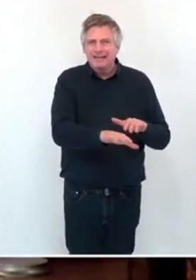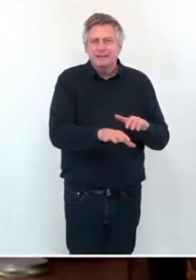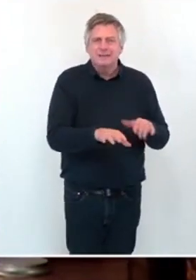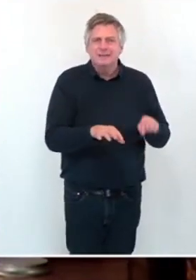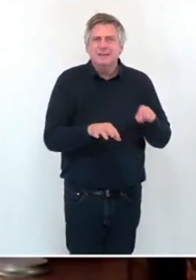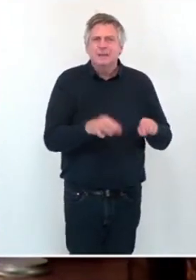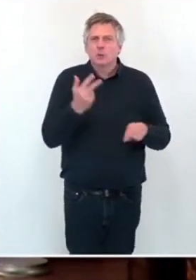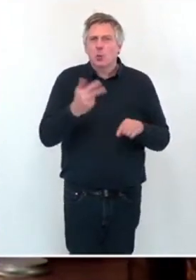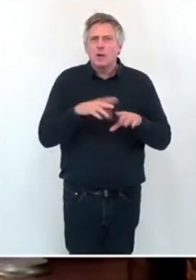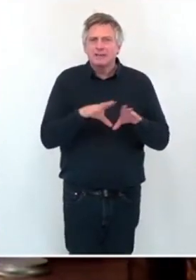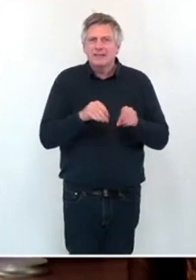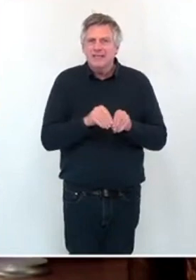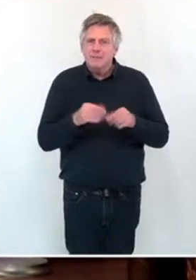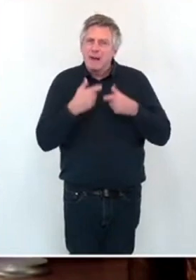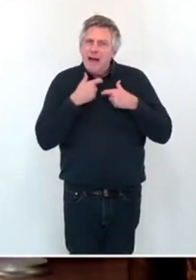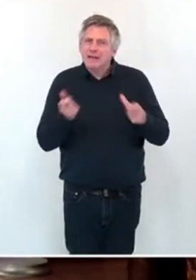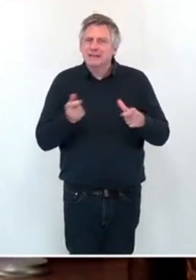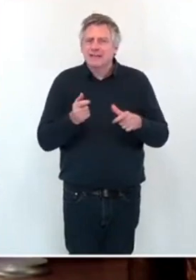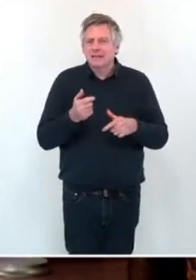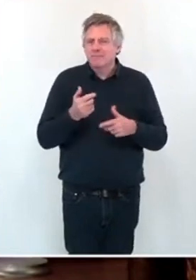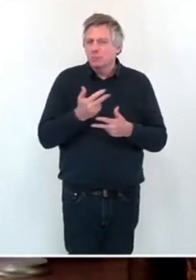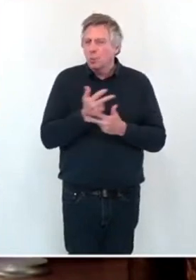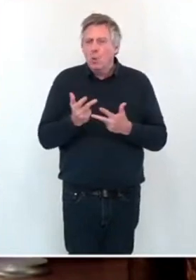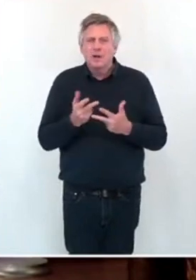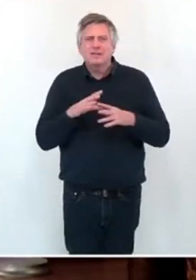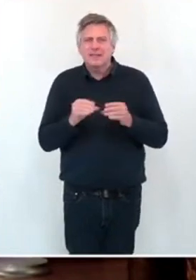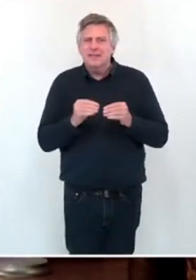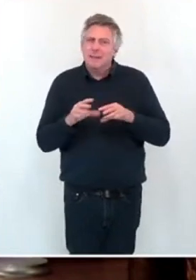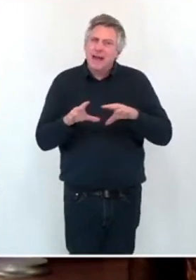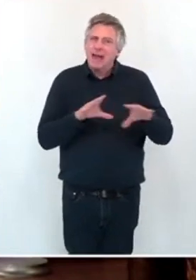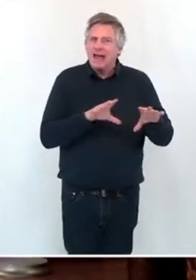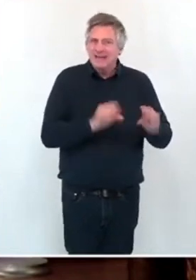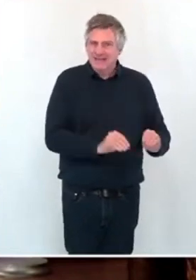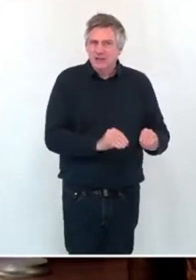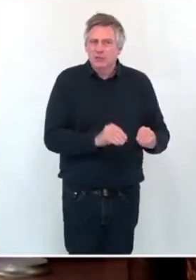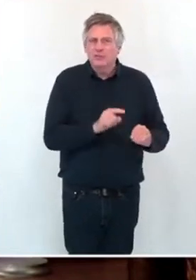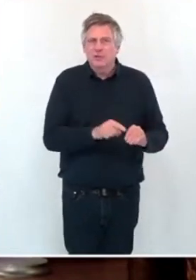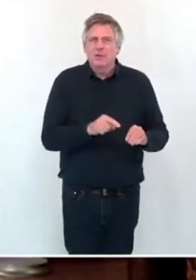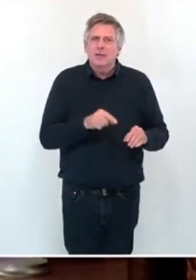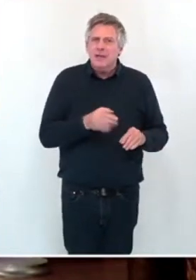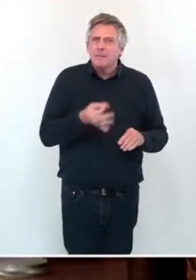sélectionnées dans un AMI de devenir résidentes et activatrices de cet espace.